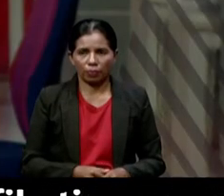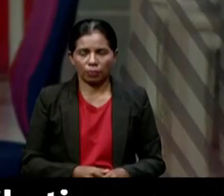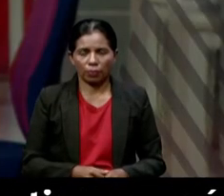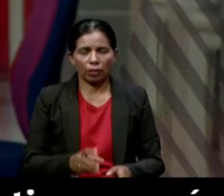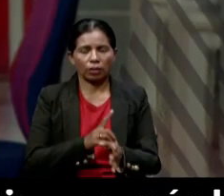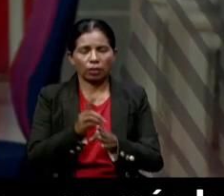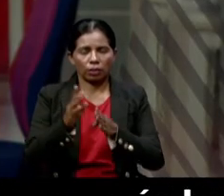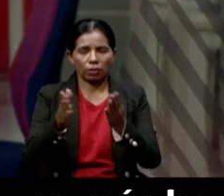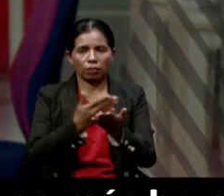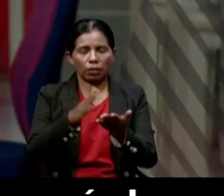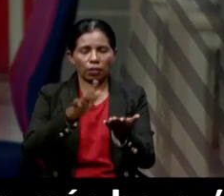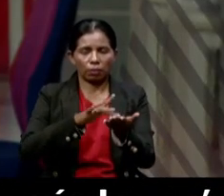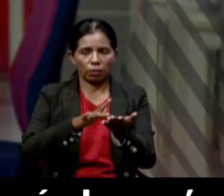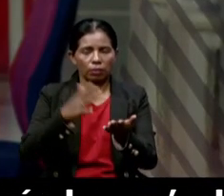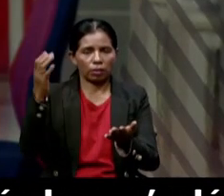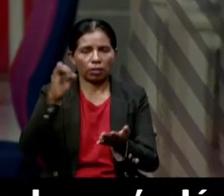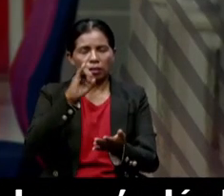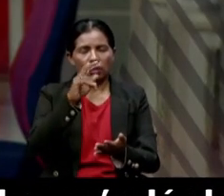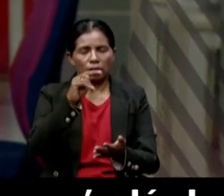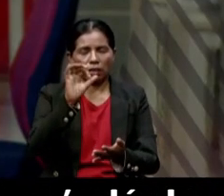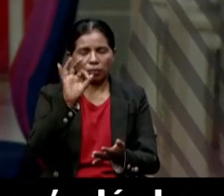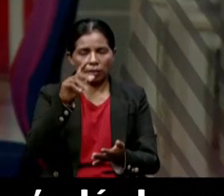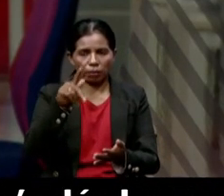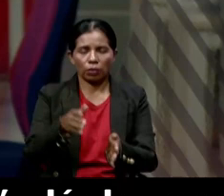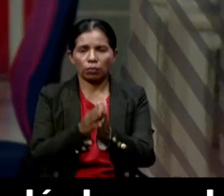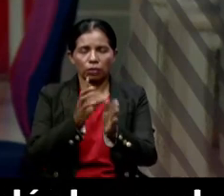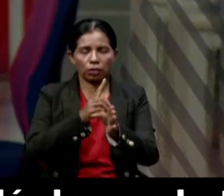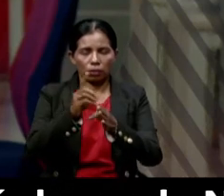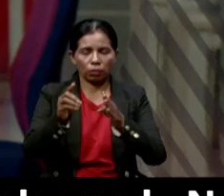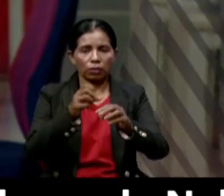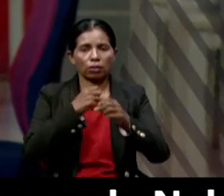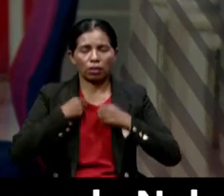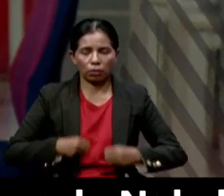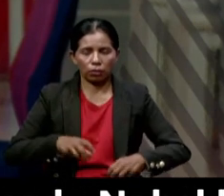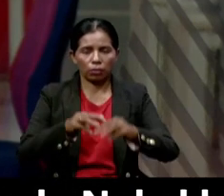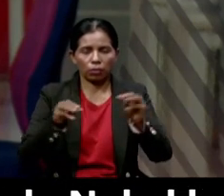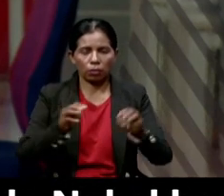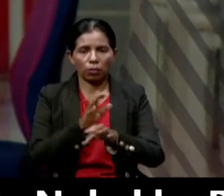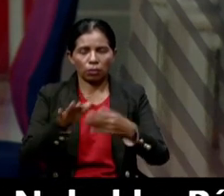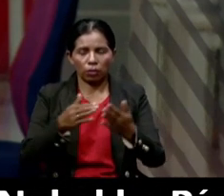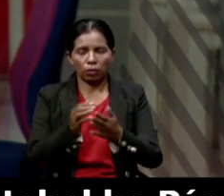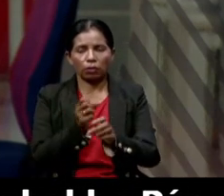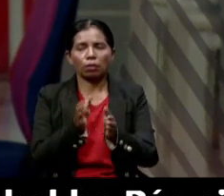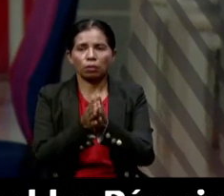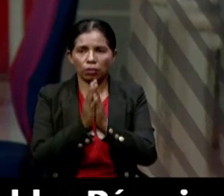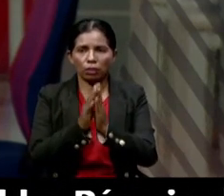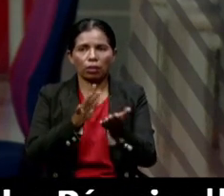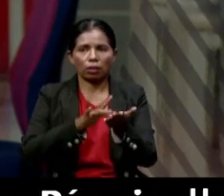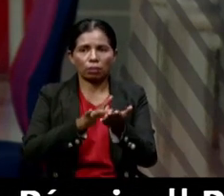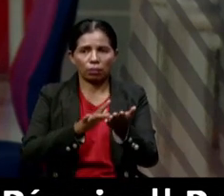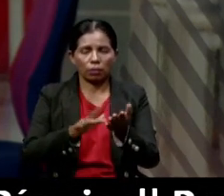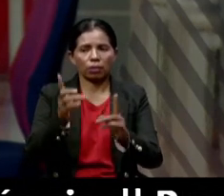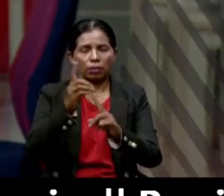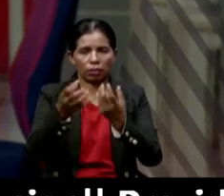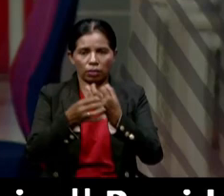Diretur distribuisaun aimoruk iha INFPM husu diretur saude munisipiu sira atu halu pedidu sedu molok aimoruk stok out.